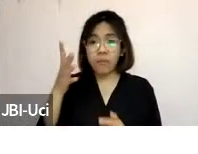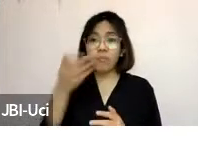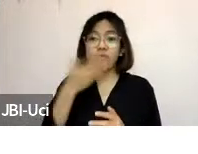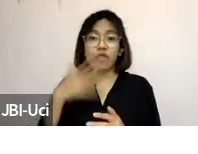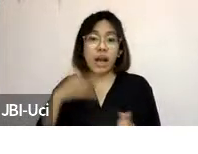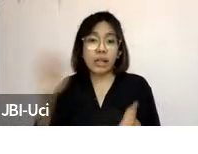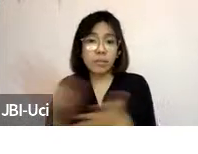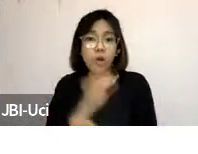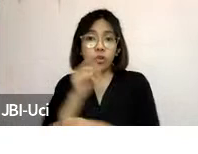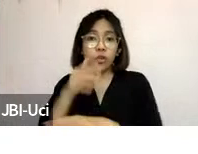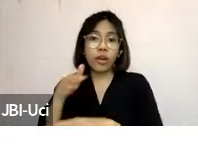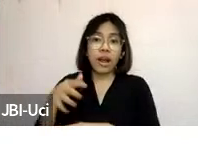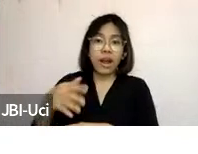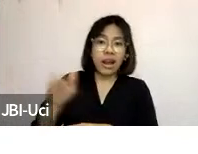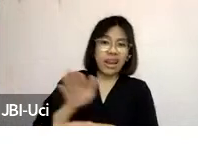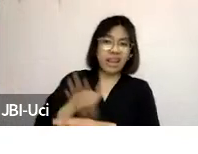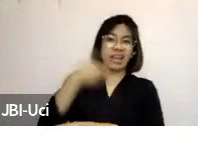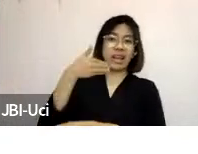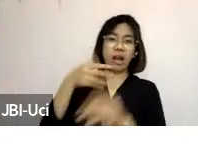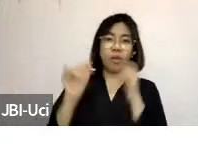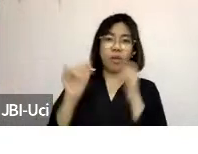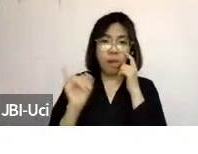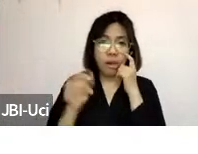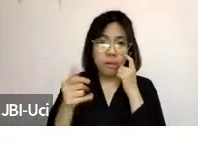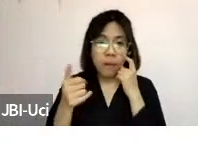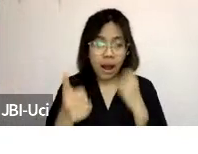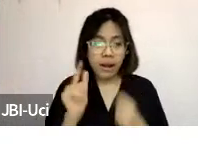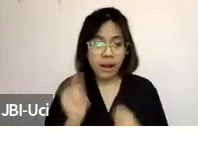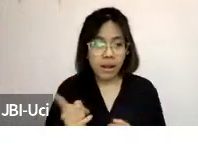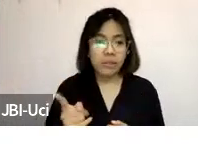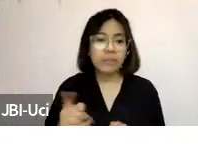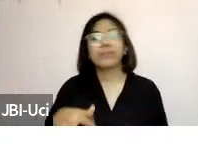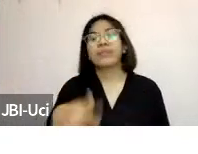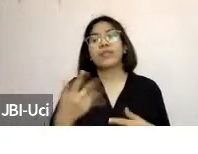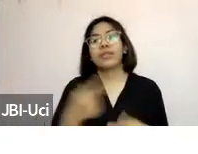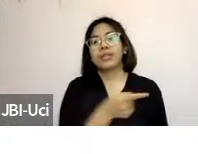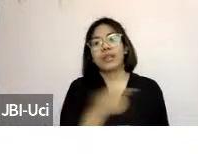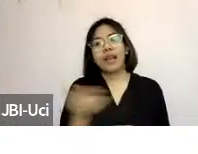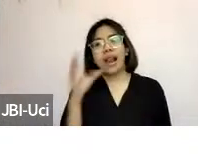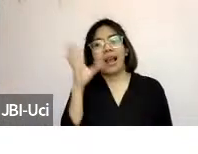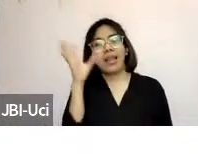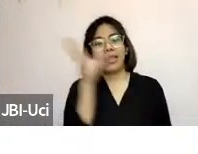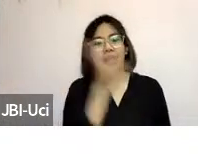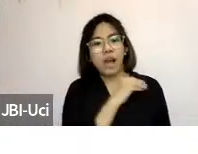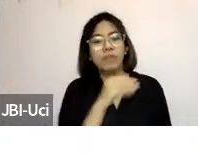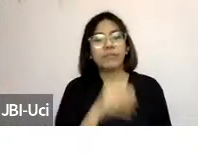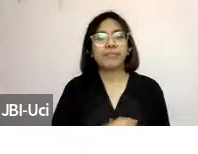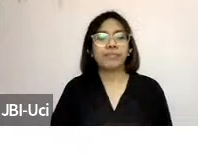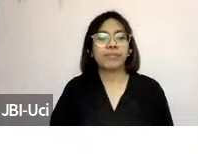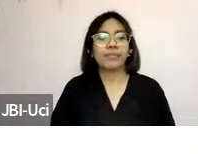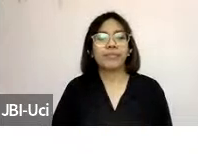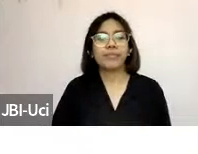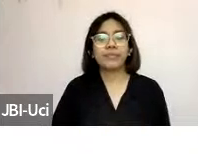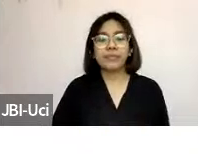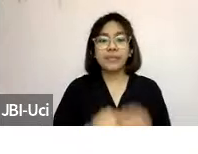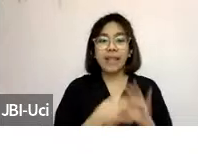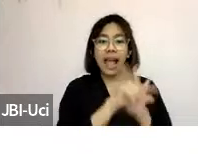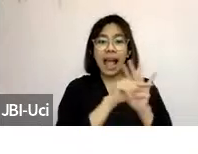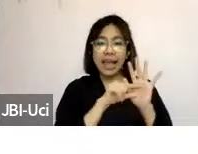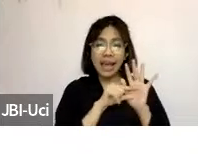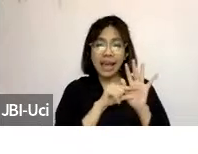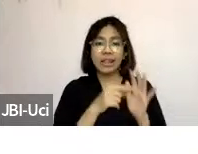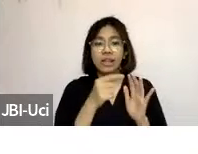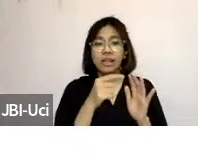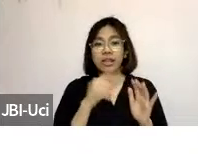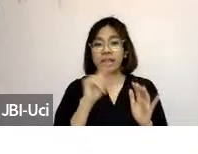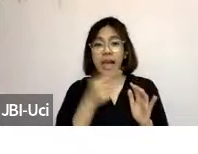boleh dengan sengaja nah ini kemudian kita tahu bahwa ketentuan pada ayat ini mengacu pada ketentuan